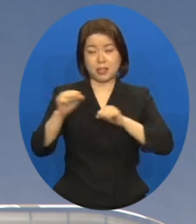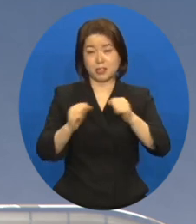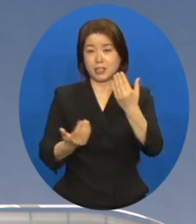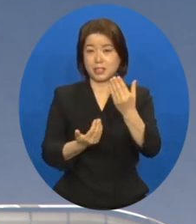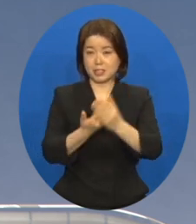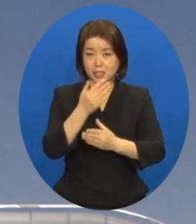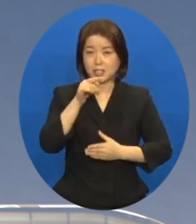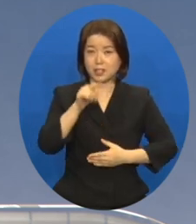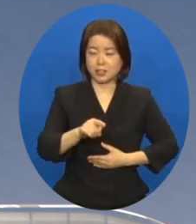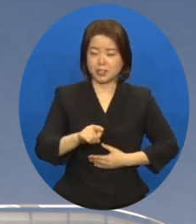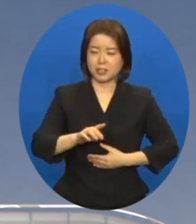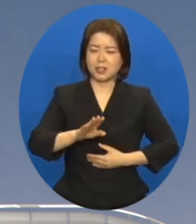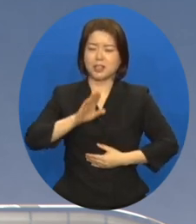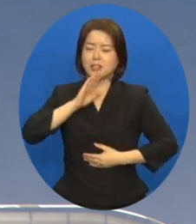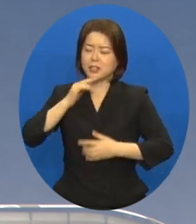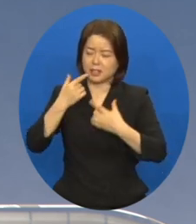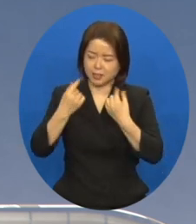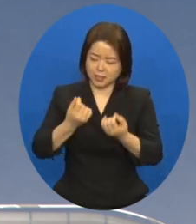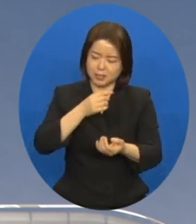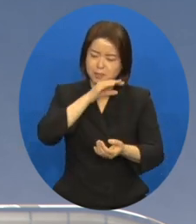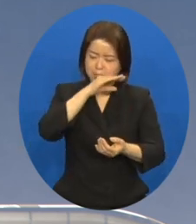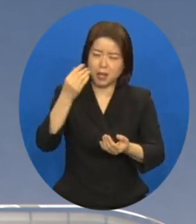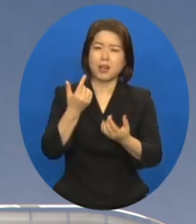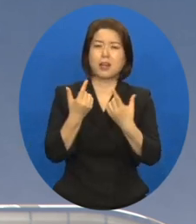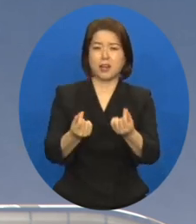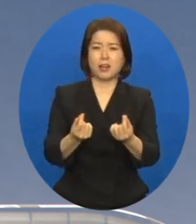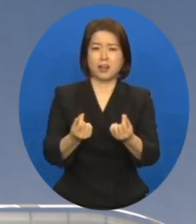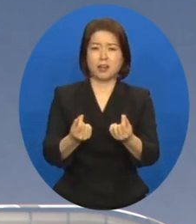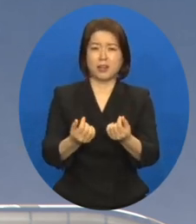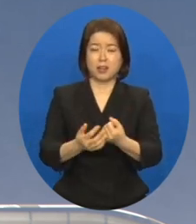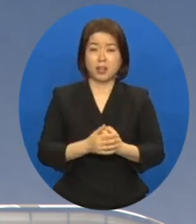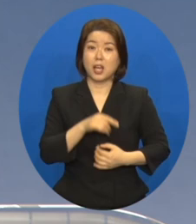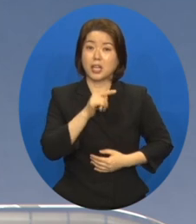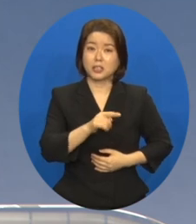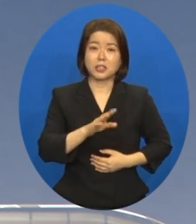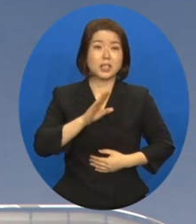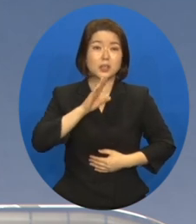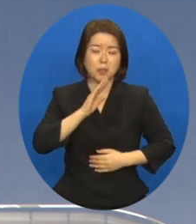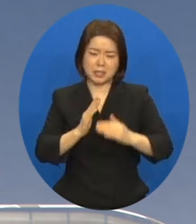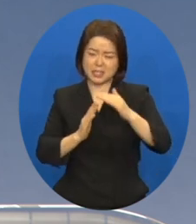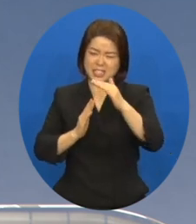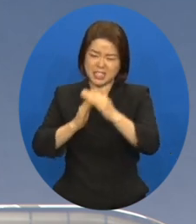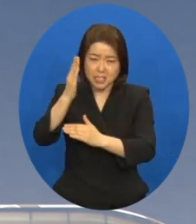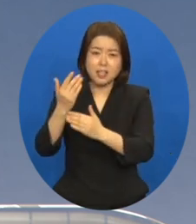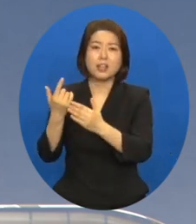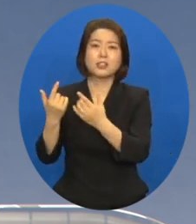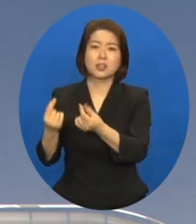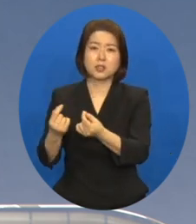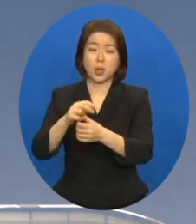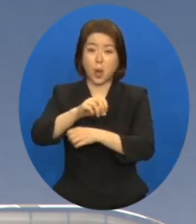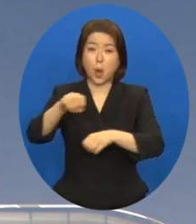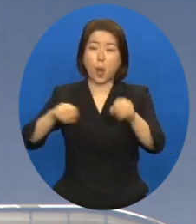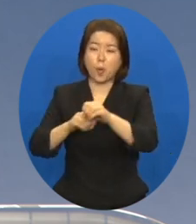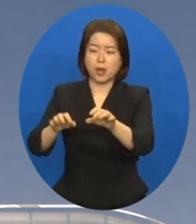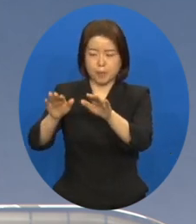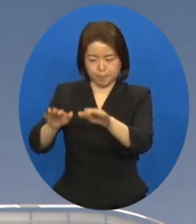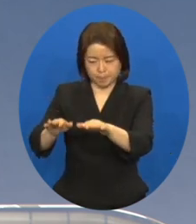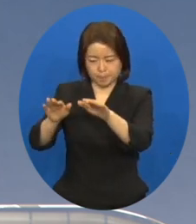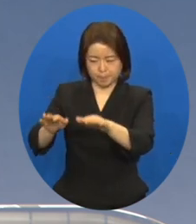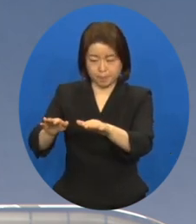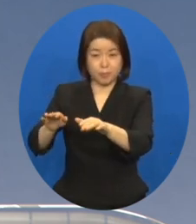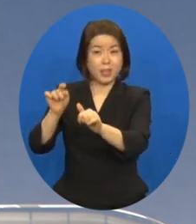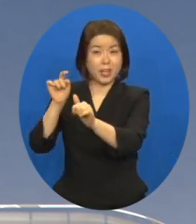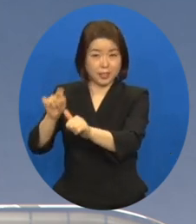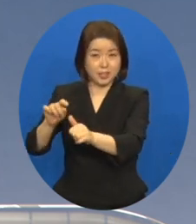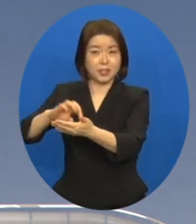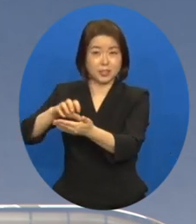것이 지극히 정상적이라는 거예요. 그게 너무 지나쳐서 오히려 절제를 시켜드려야